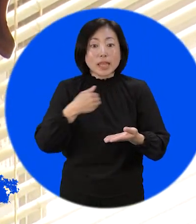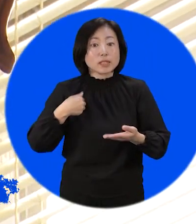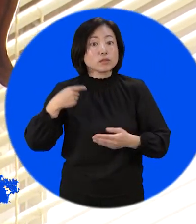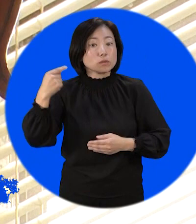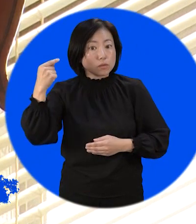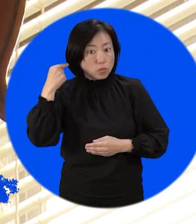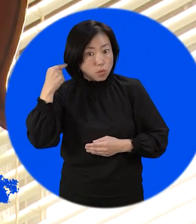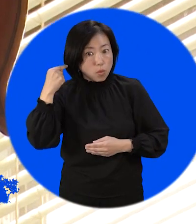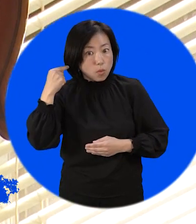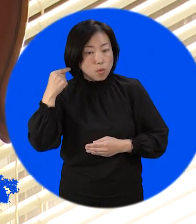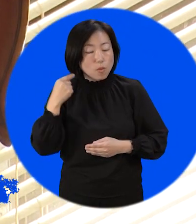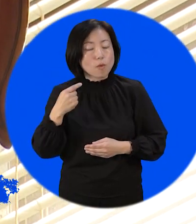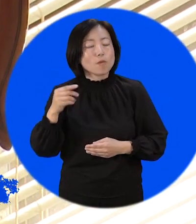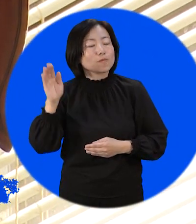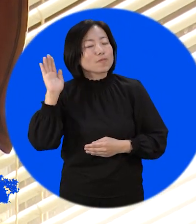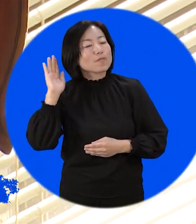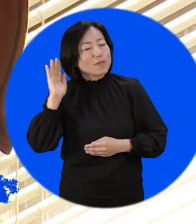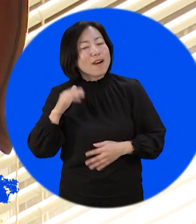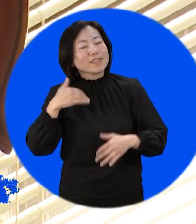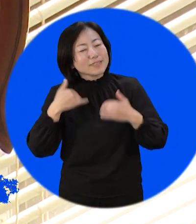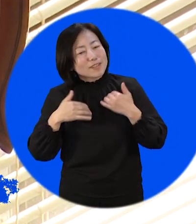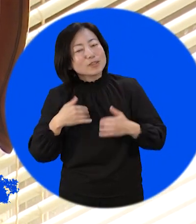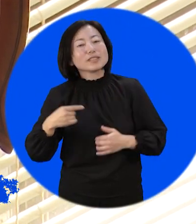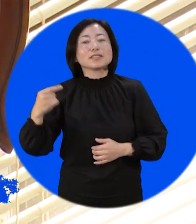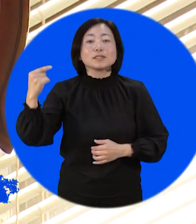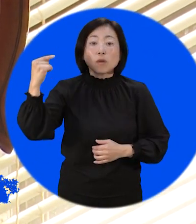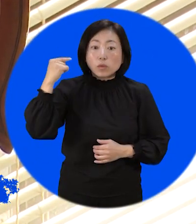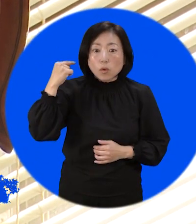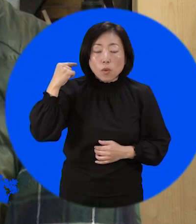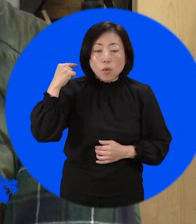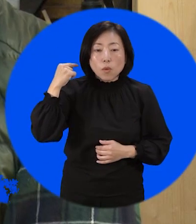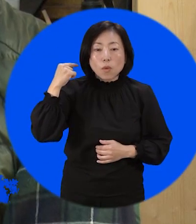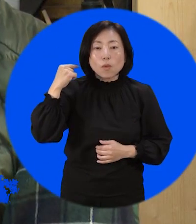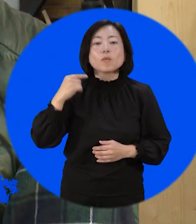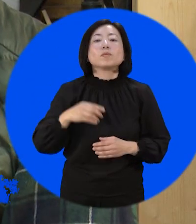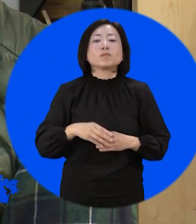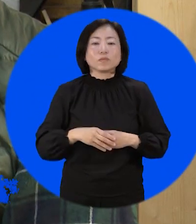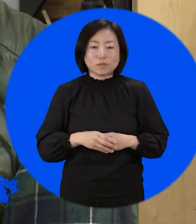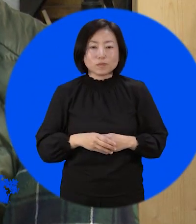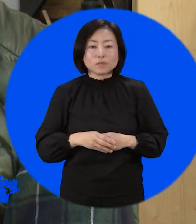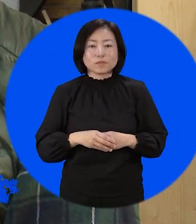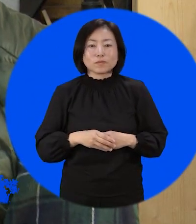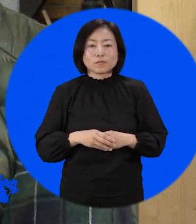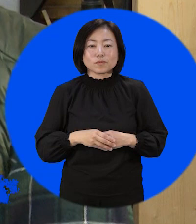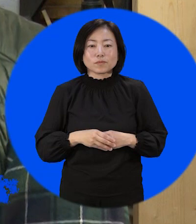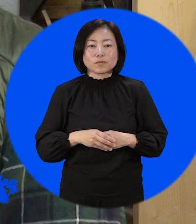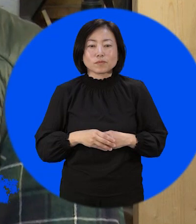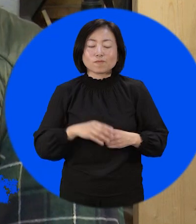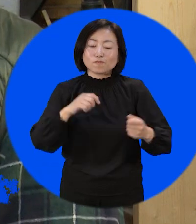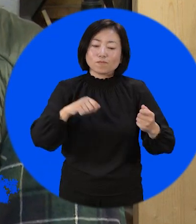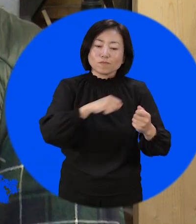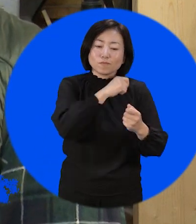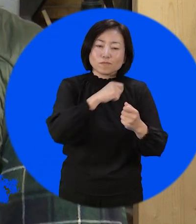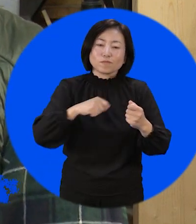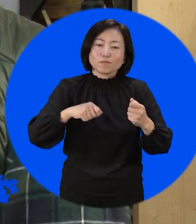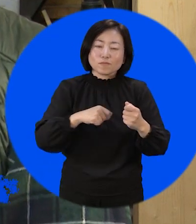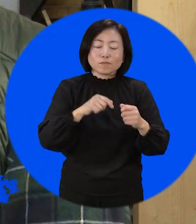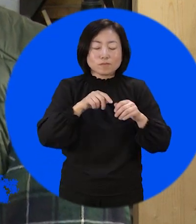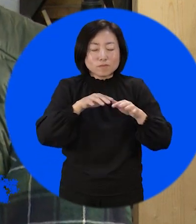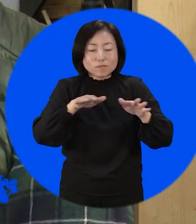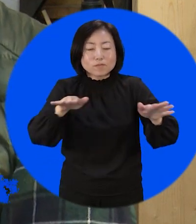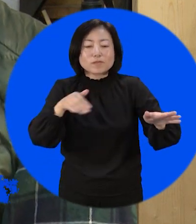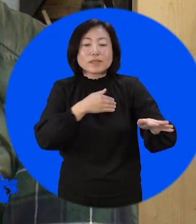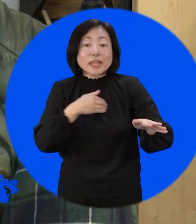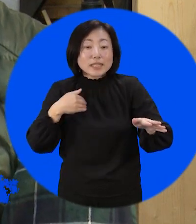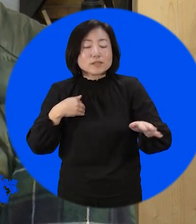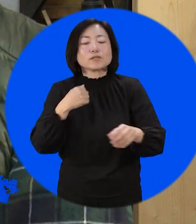音、弾いてて楽しくなるようなとか、まあ、そういった音を目指したい